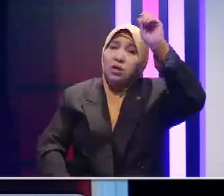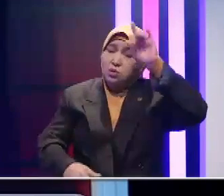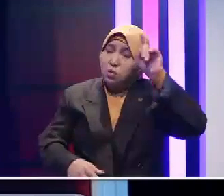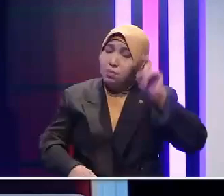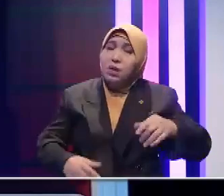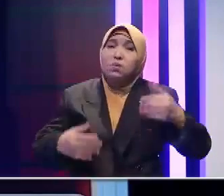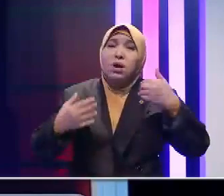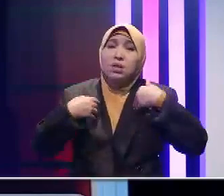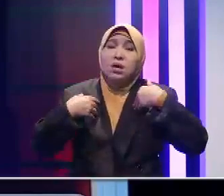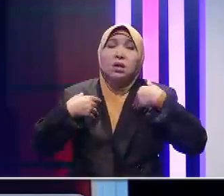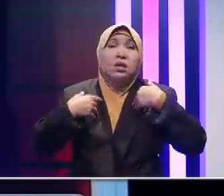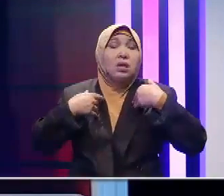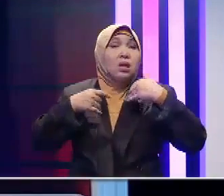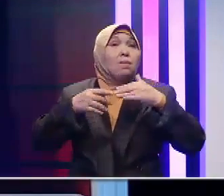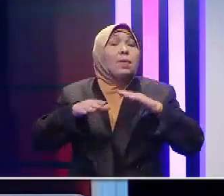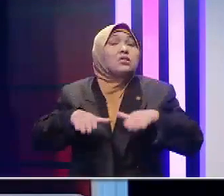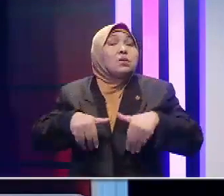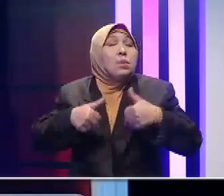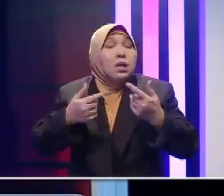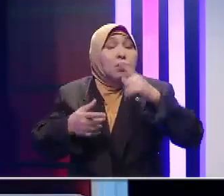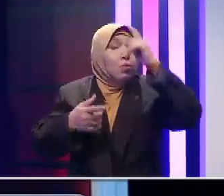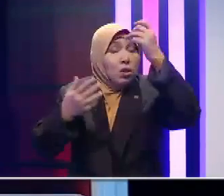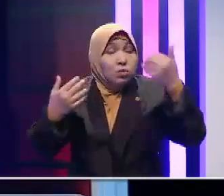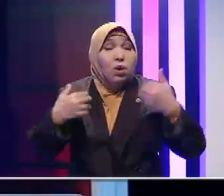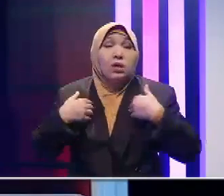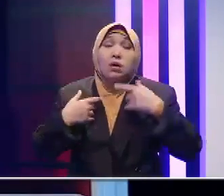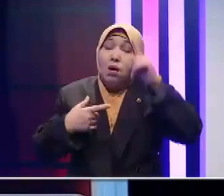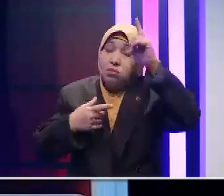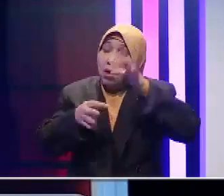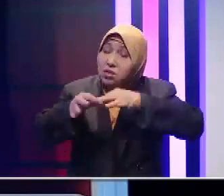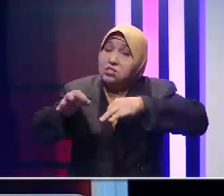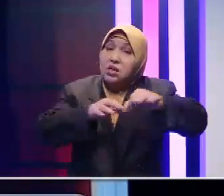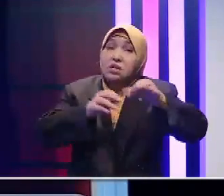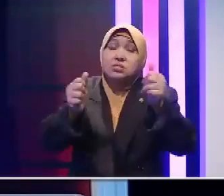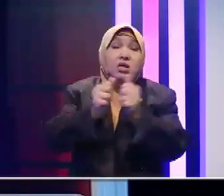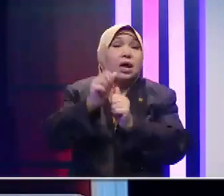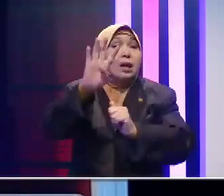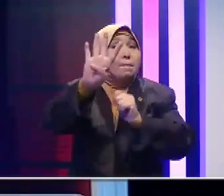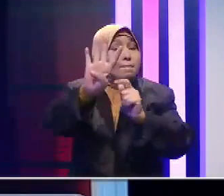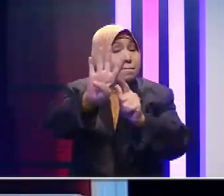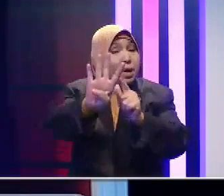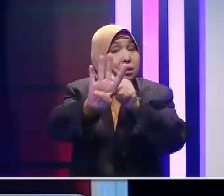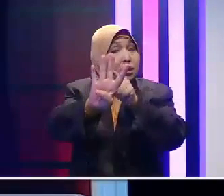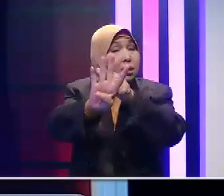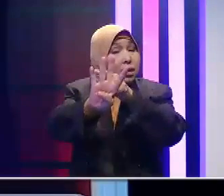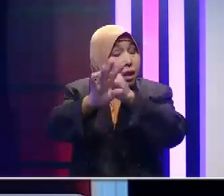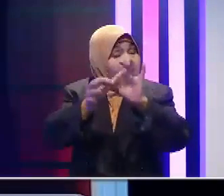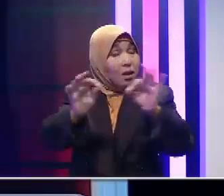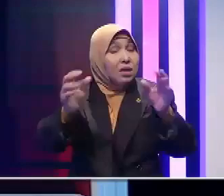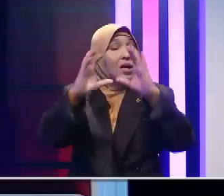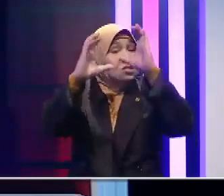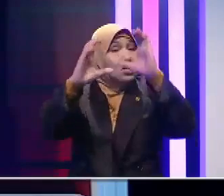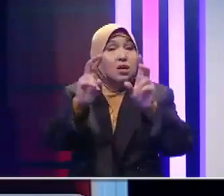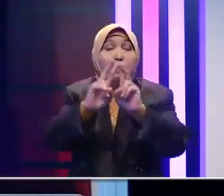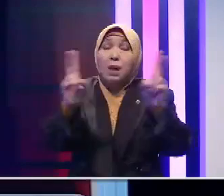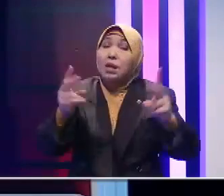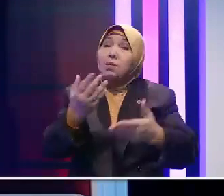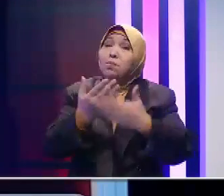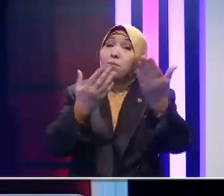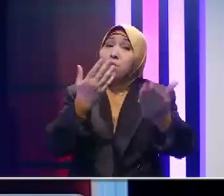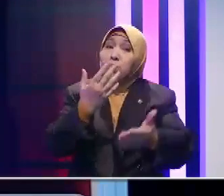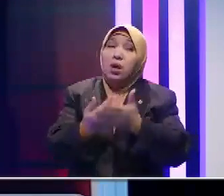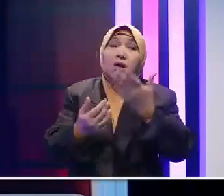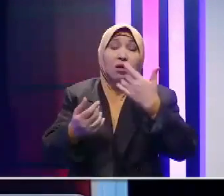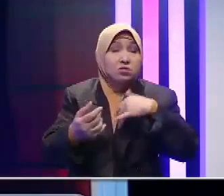ada dalam macam mana Tuhan itu sebenarnya. Allah jelaskan dengan 4 ayat dengan cara yang paling mudah. Kan? Ini satu benda yang saya gunakan